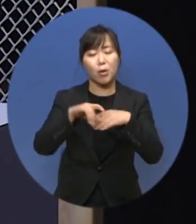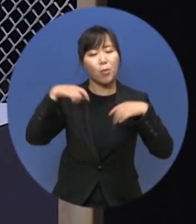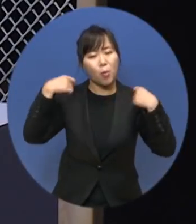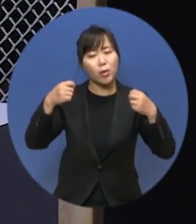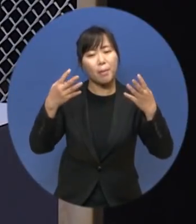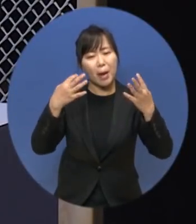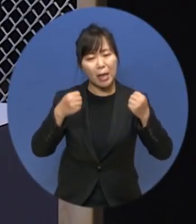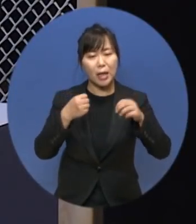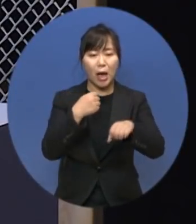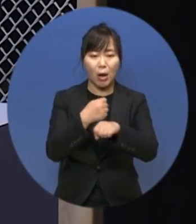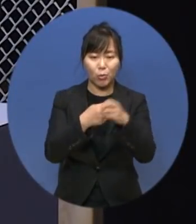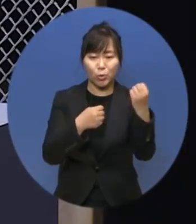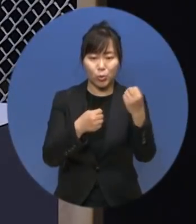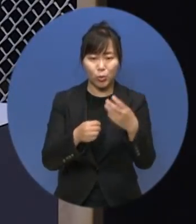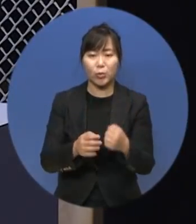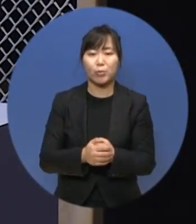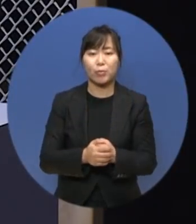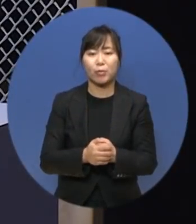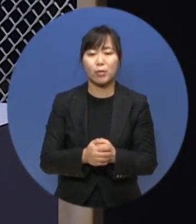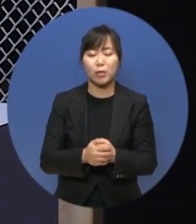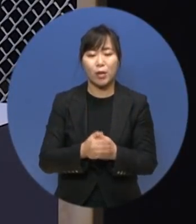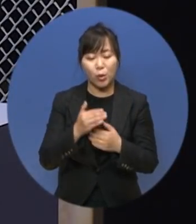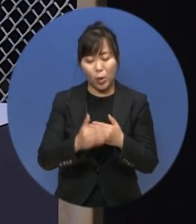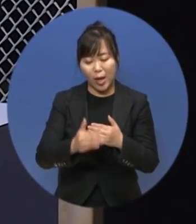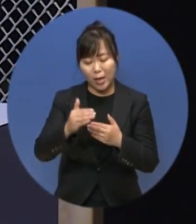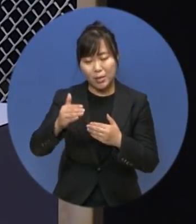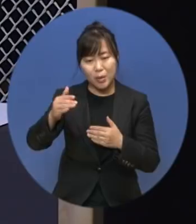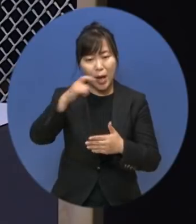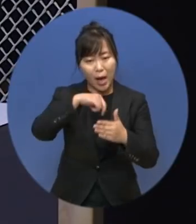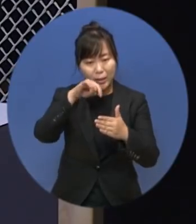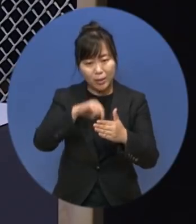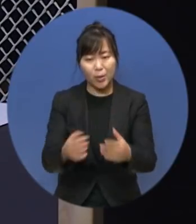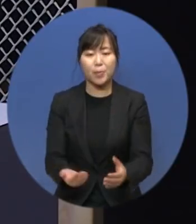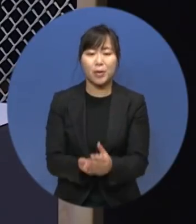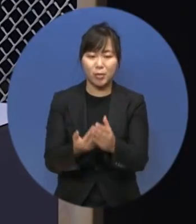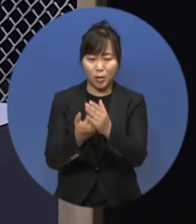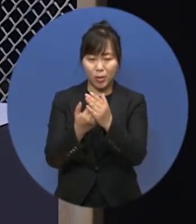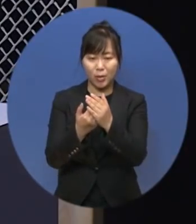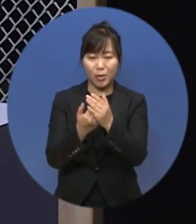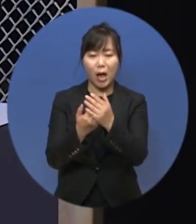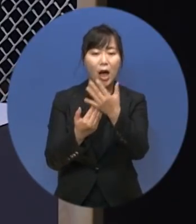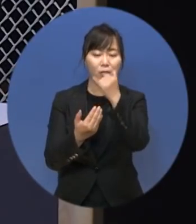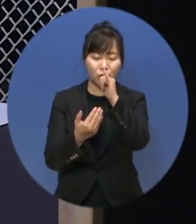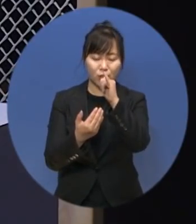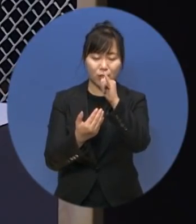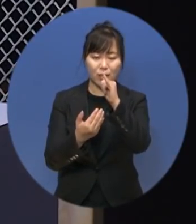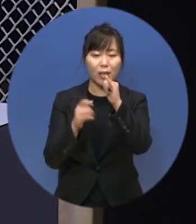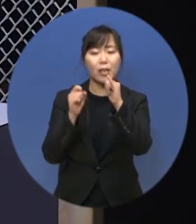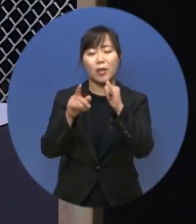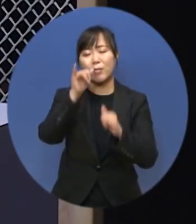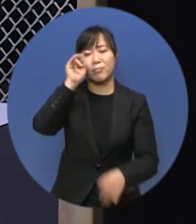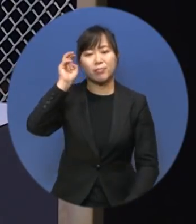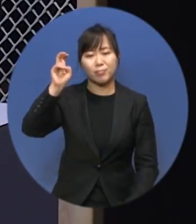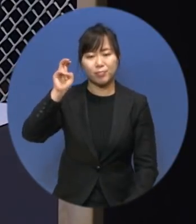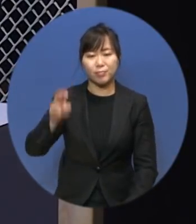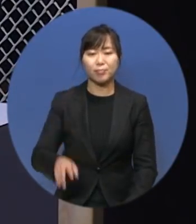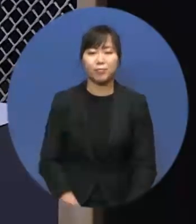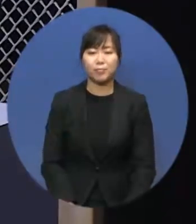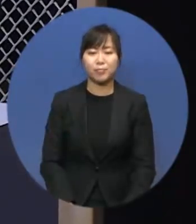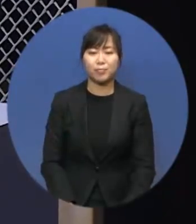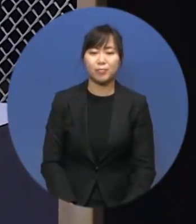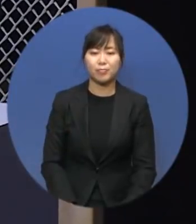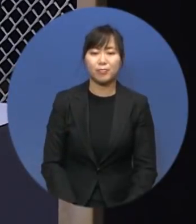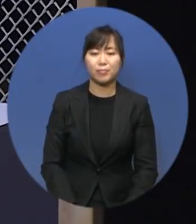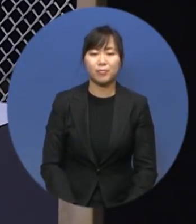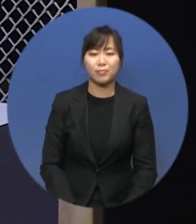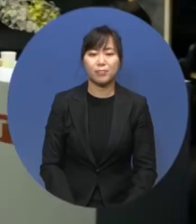좀 많이 하고 그 과정 안에서 성장하고 또 발전할 수 있는 계기가 되지 않을까 생각합니다.